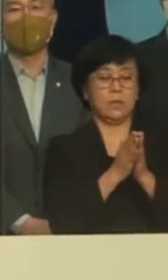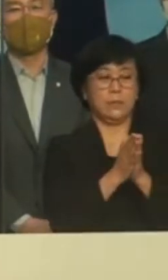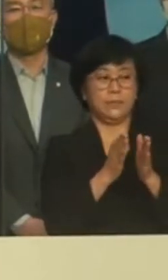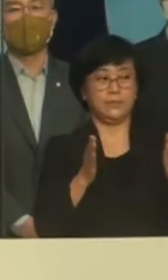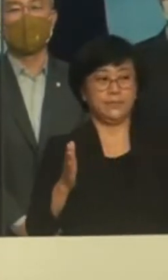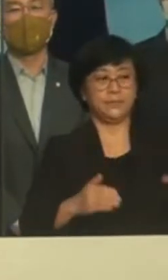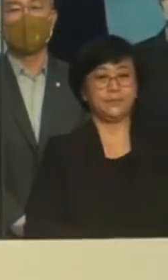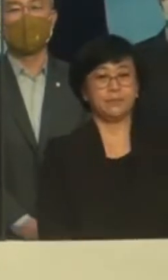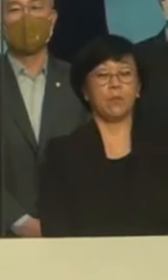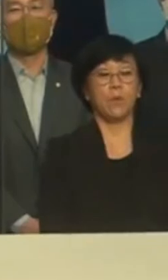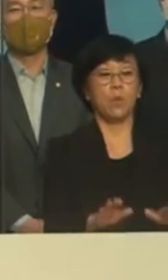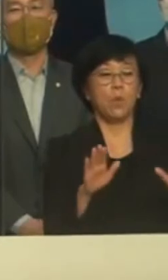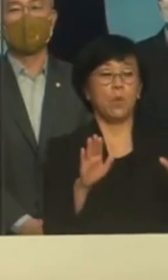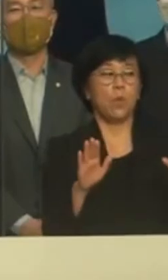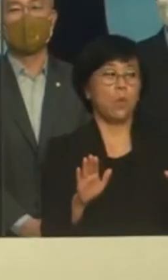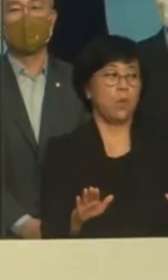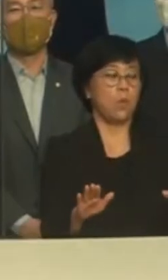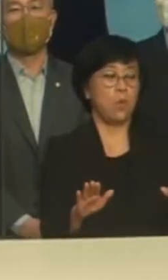갖겠습니다. 오늘